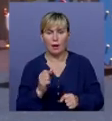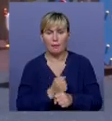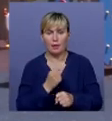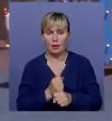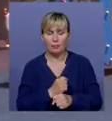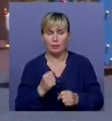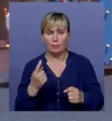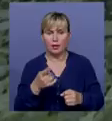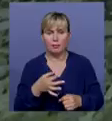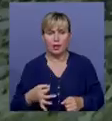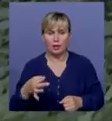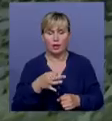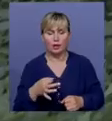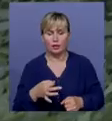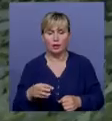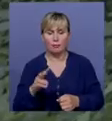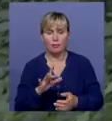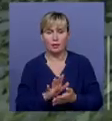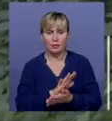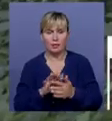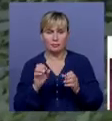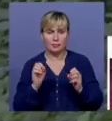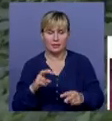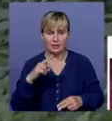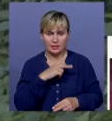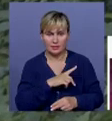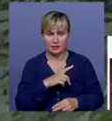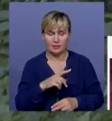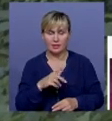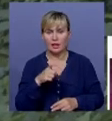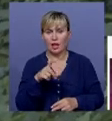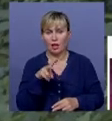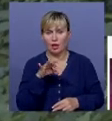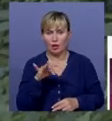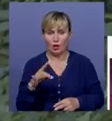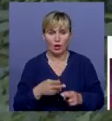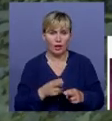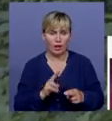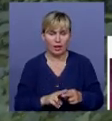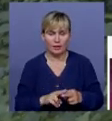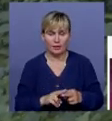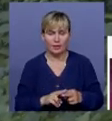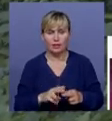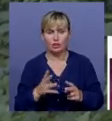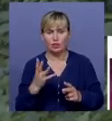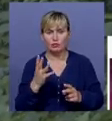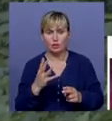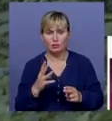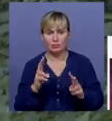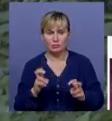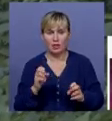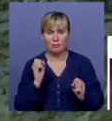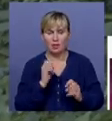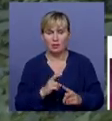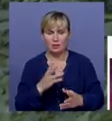в первом микрорайоне. Мы обрабатываем специальным средством акмахлор. Это средство 4 класса степени опасности